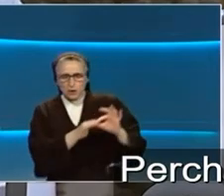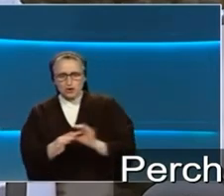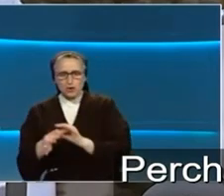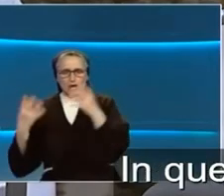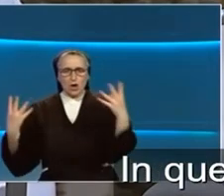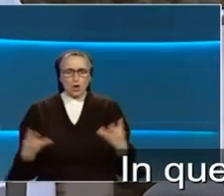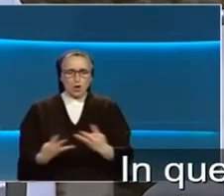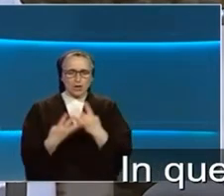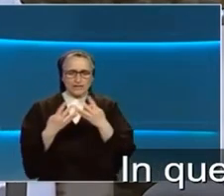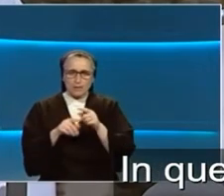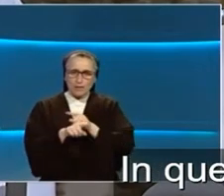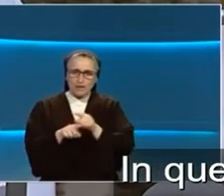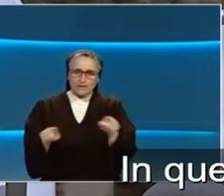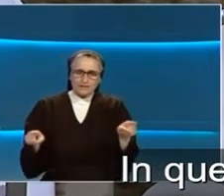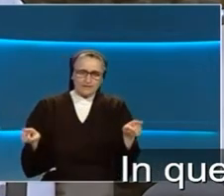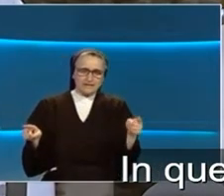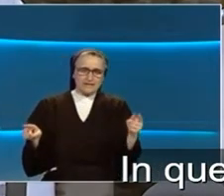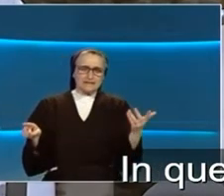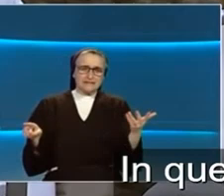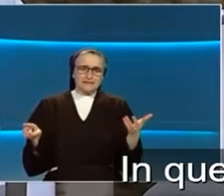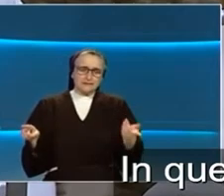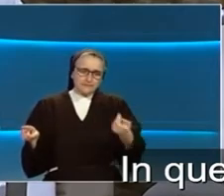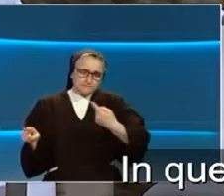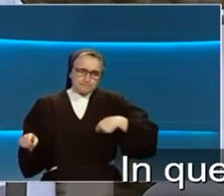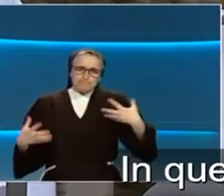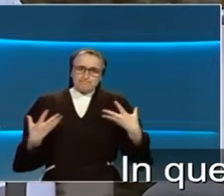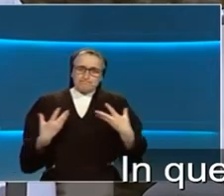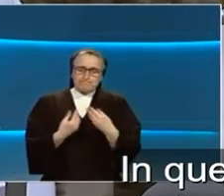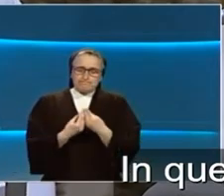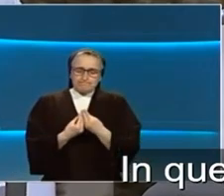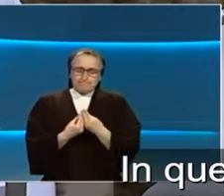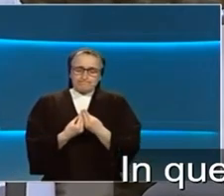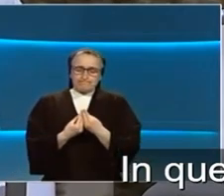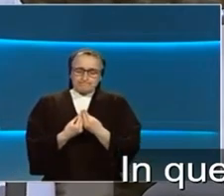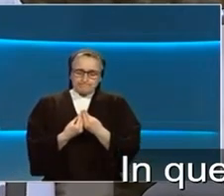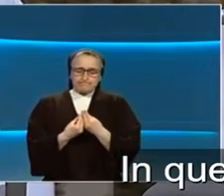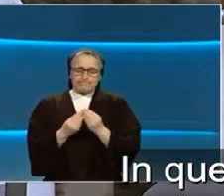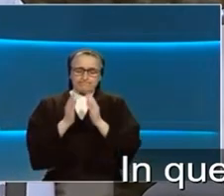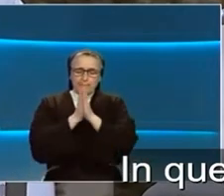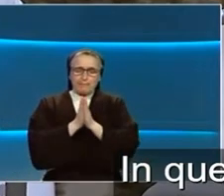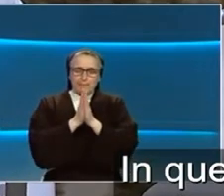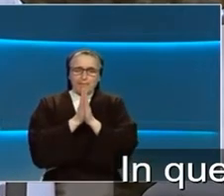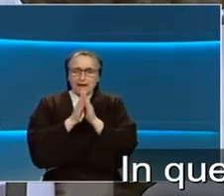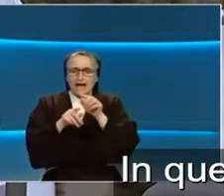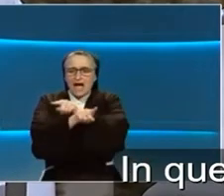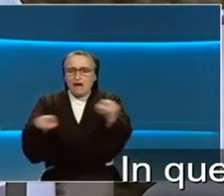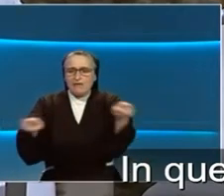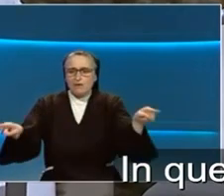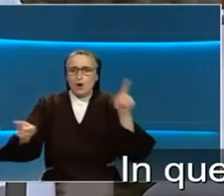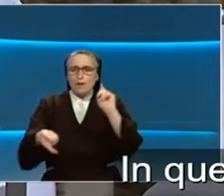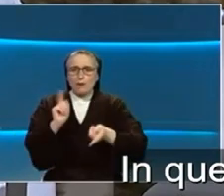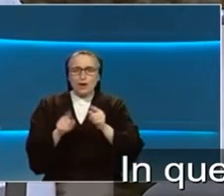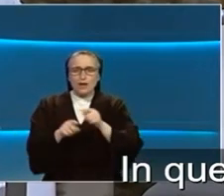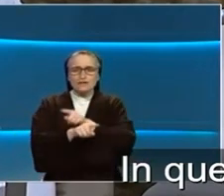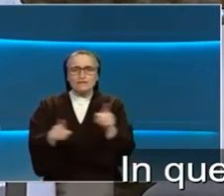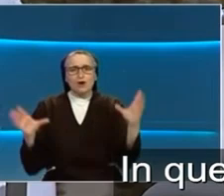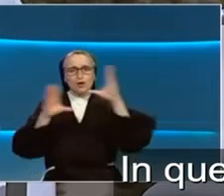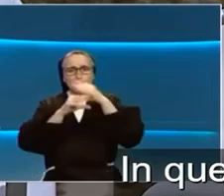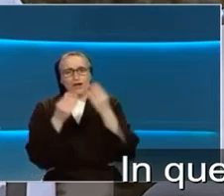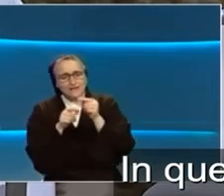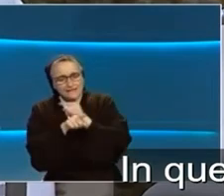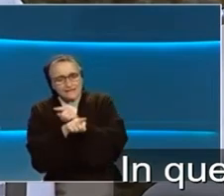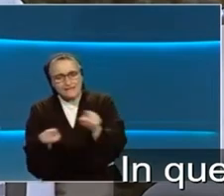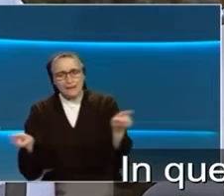이 전쟁의 잔인함 속에서 우리 모두는 오늘 밤 여러분과 함께 여러분을 위하여